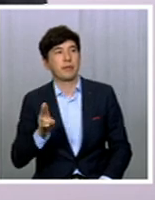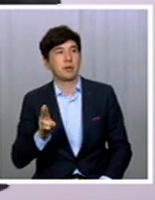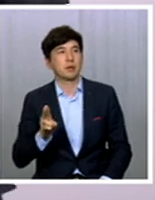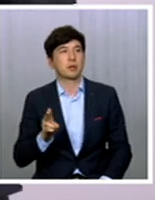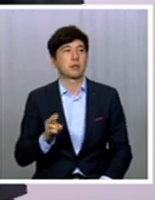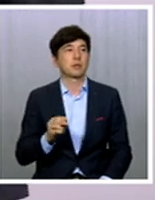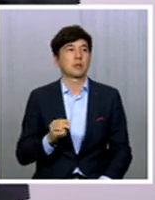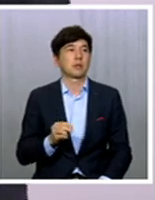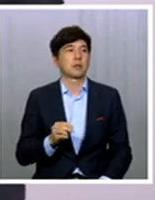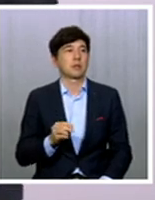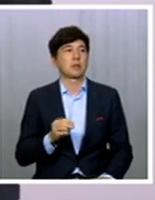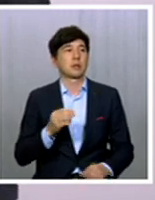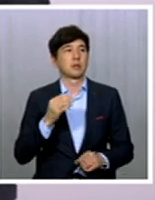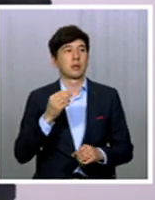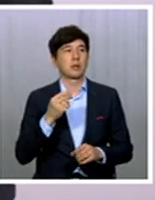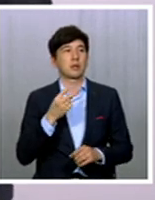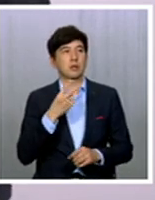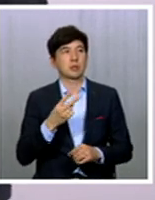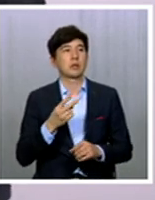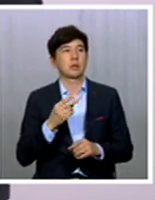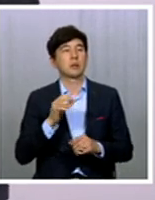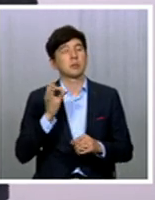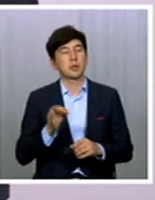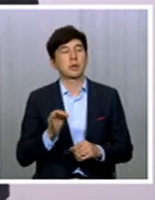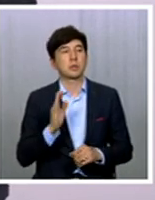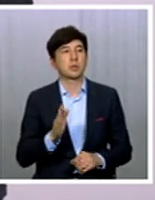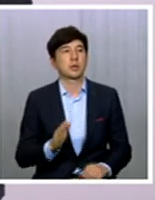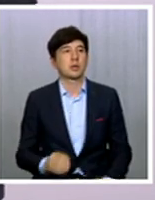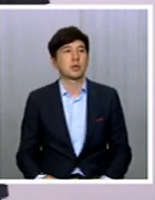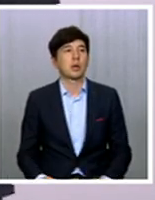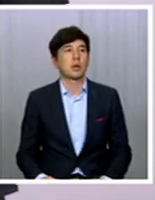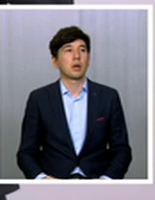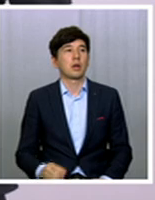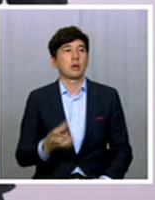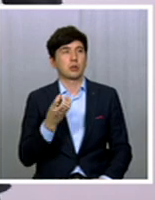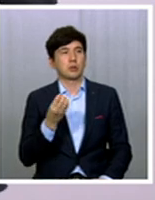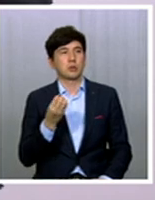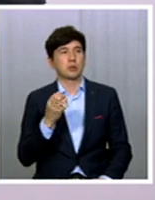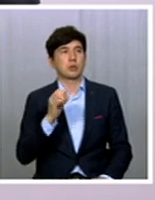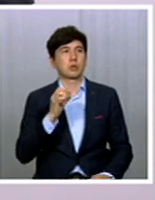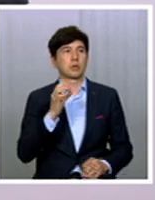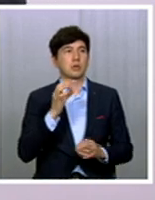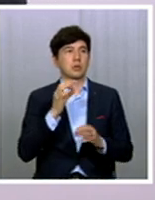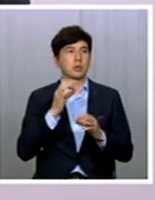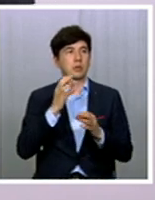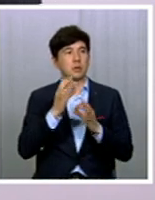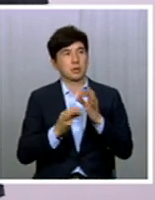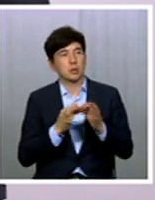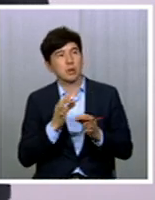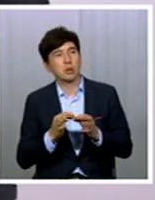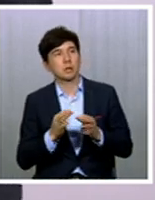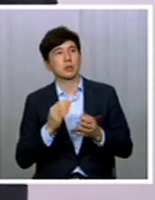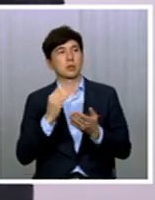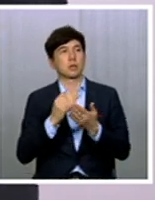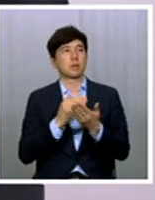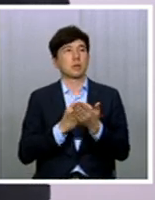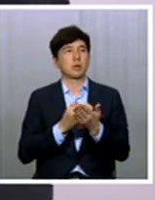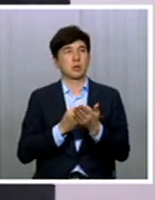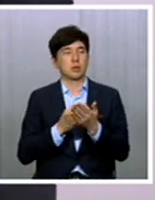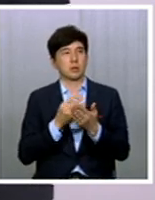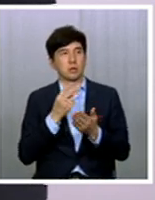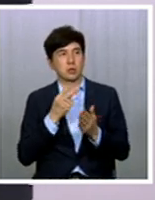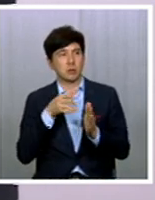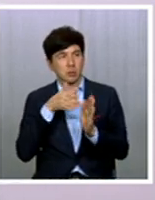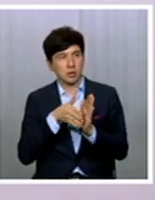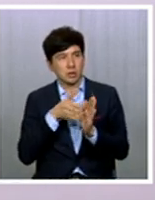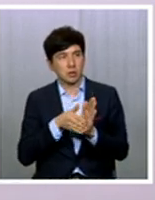тауып келе жатыр десек дұрыс болады. Ал енді нарықтық инфрақұрылымның өзіне сай элементтері бар. Ол элементтерге тоқталатын болсақ, бұл